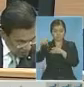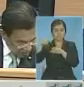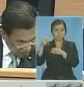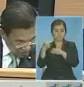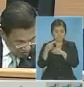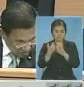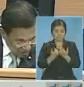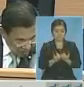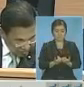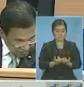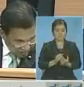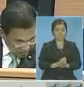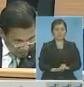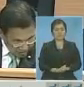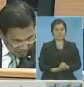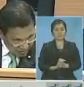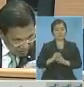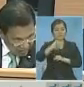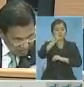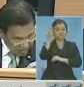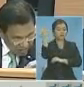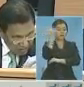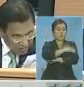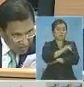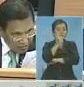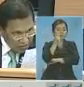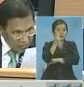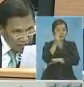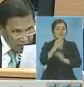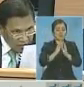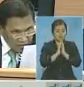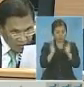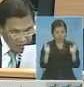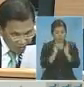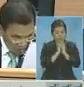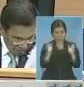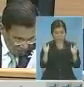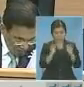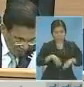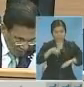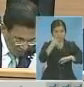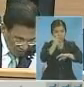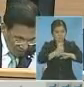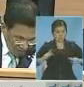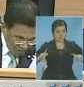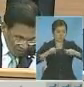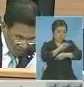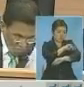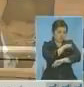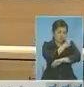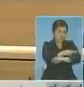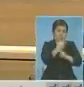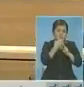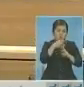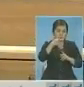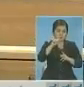ก่อนอื่นในวันจันทร์ที่11ที่ผ่านมาฉันต้องขอกราบขอบพระคุณพระท่านรัฐมนตรีว่าการกระทรวงสาธารณสุขท่านนายแพทย์ประดิษ